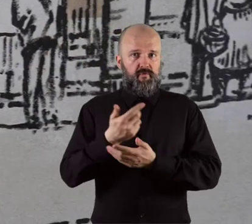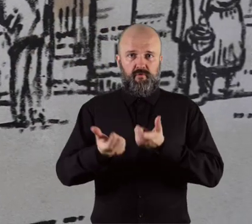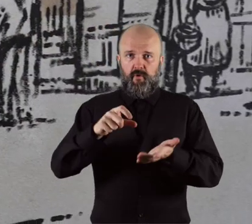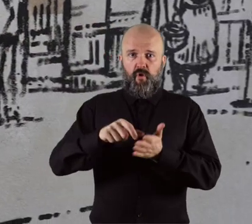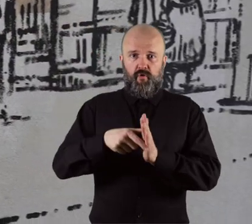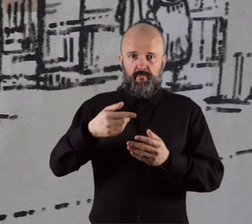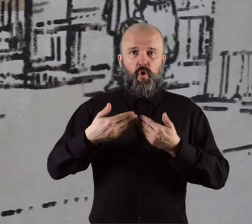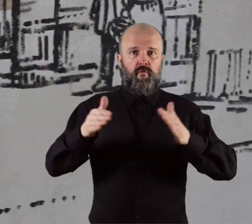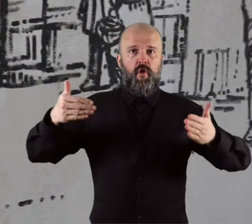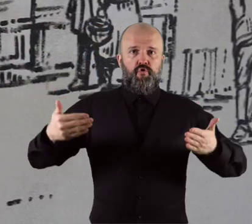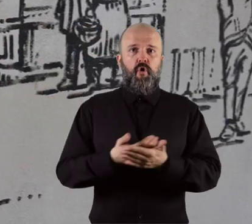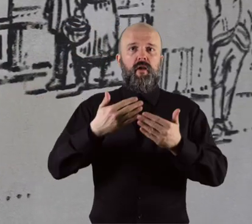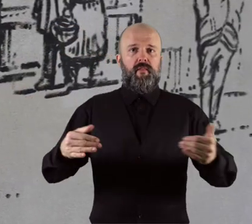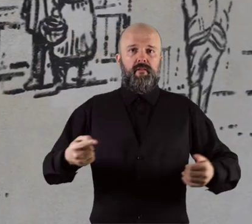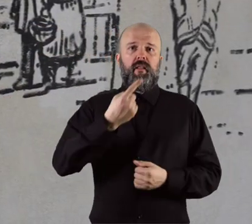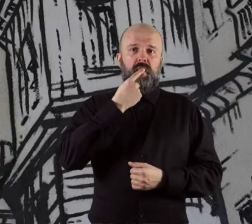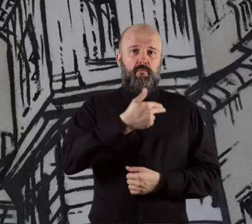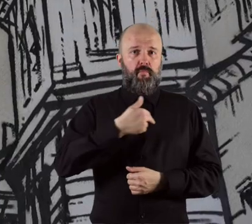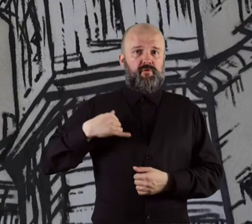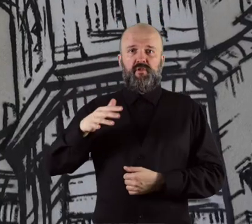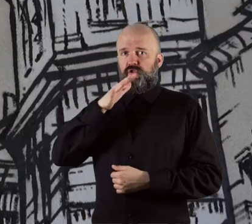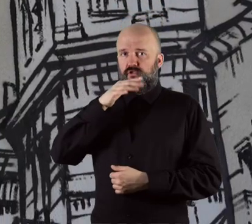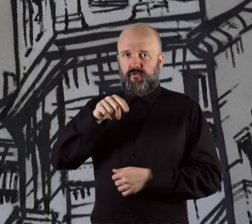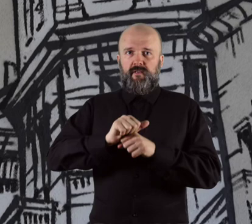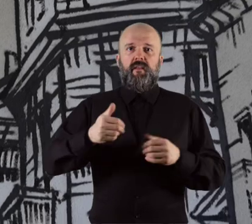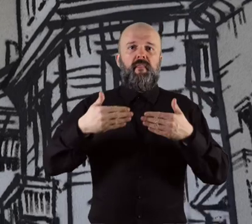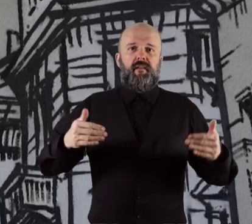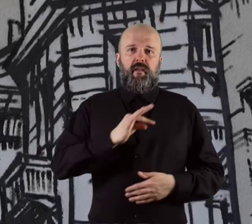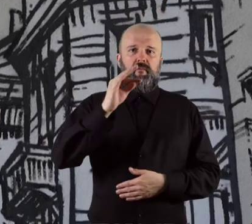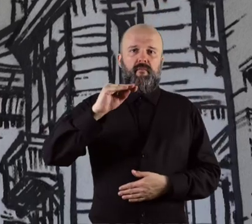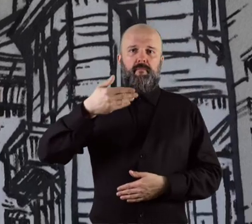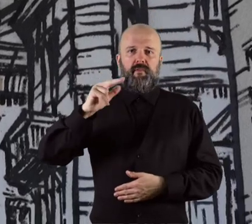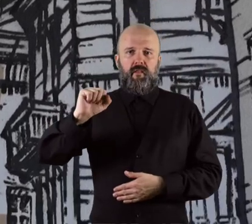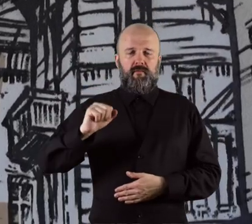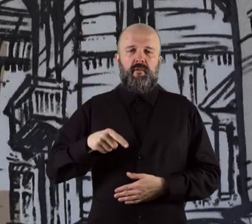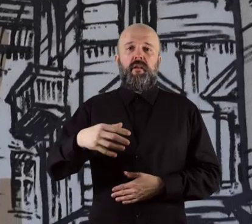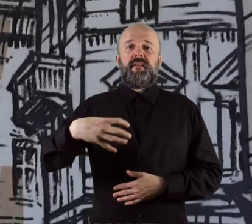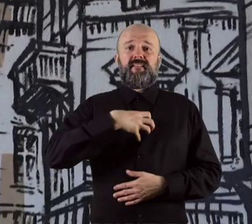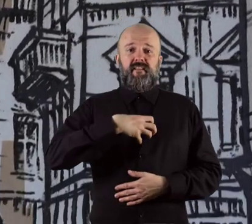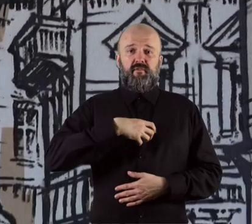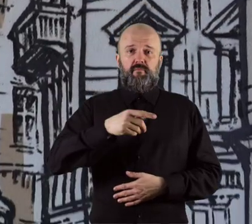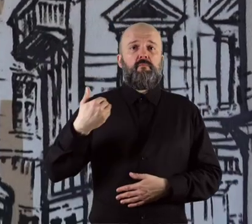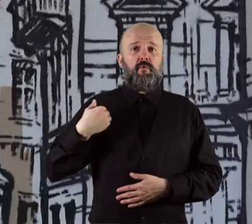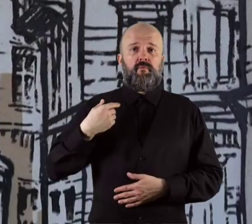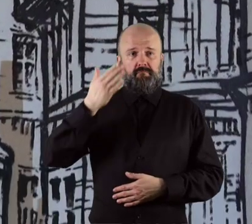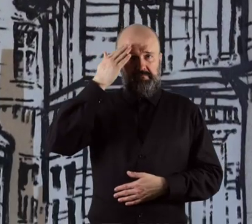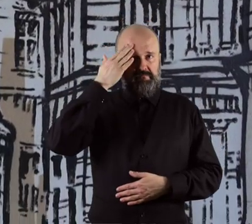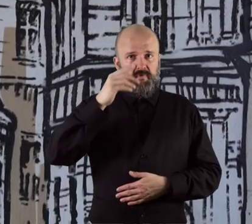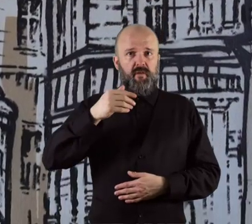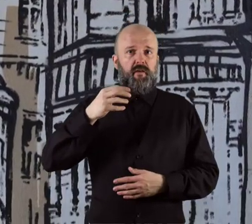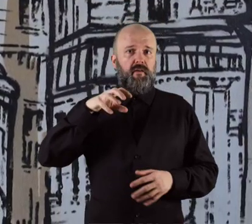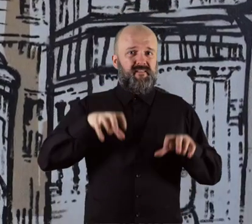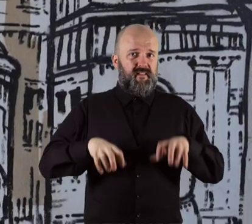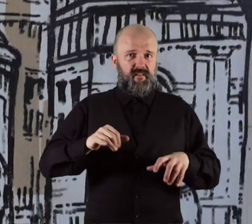lokalu został otwarty nowy teatr w języku polskim i żydowskim, czyli Teatr Femina. Dyrektorem artystycznym i literackim Feminy był znany przed